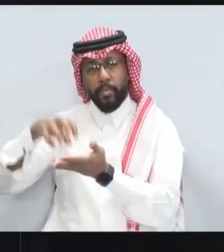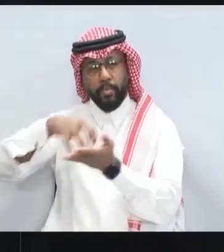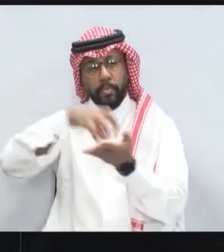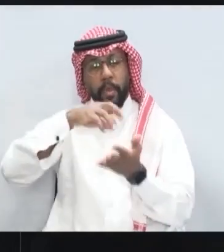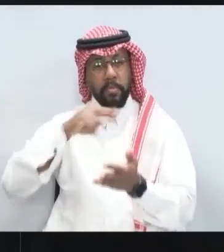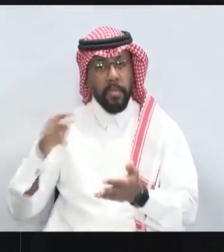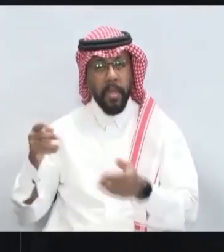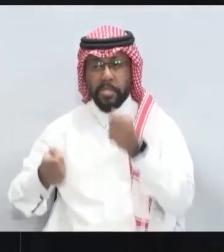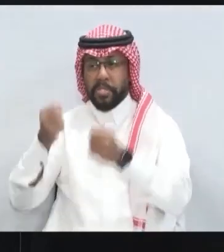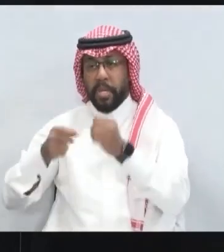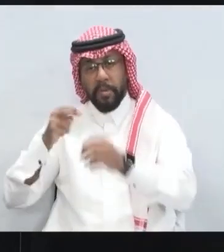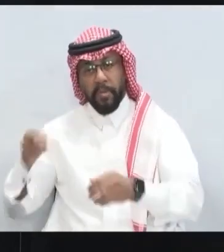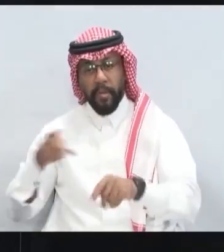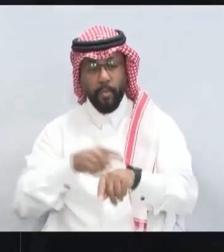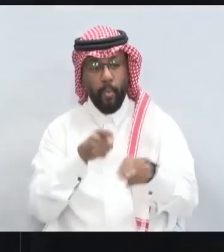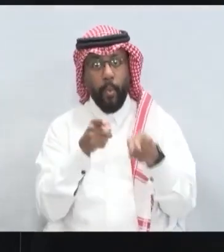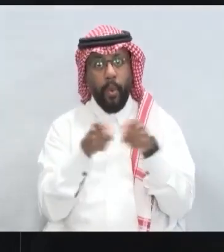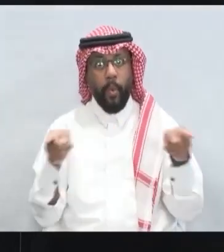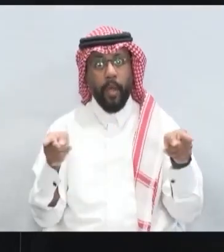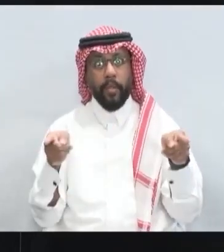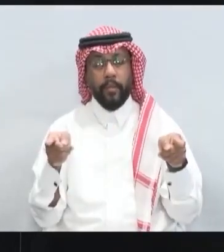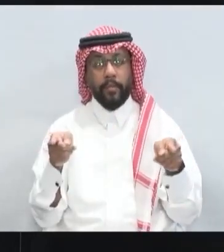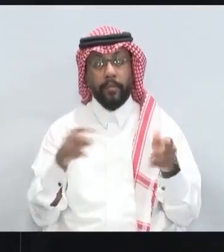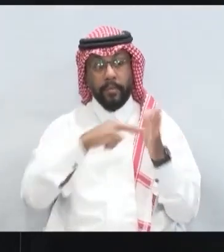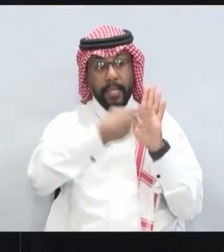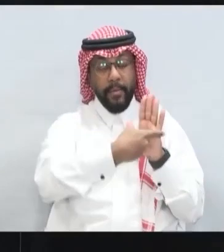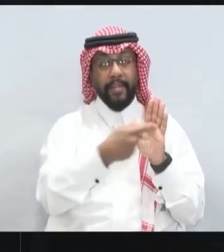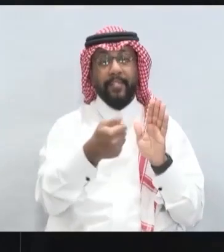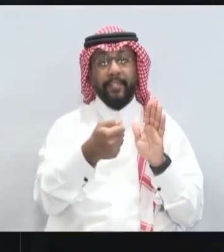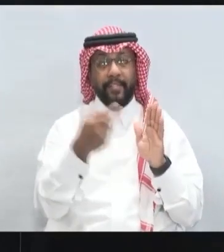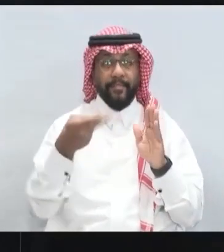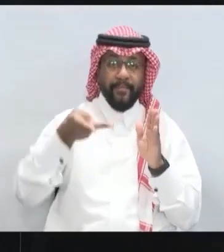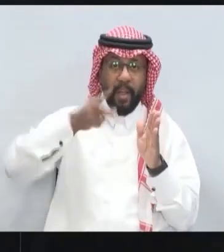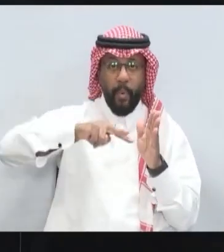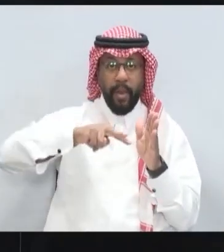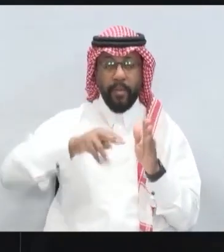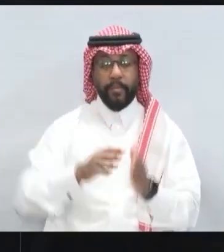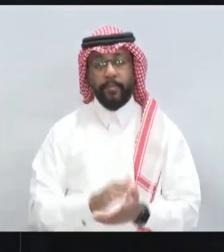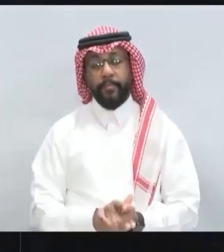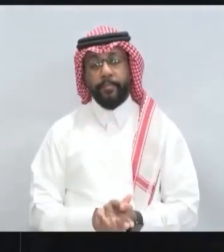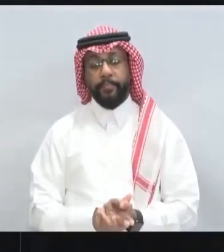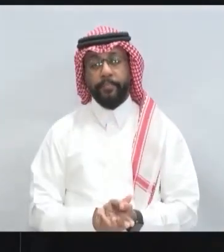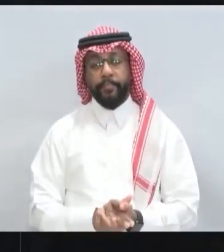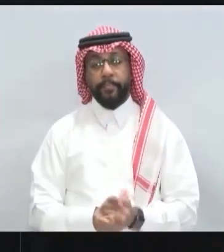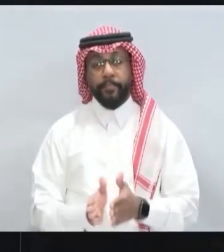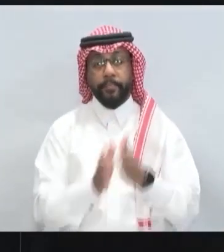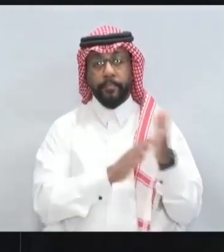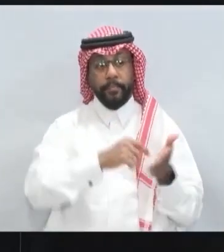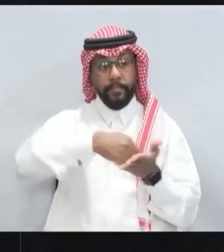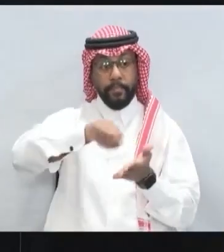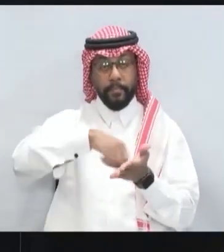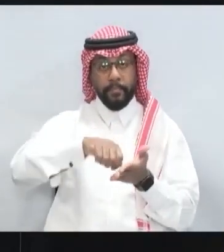التي تحتاج لوقت لتحويلها الى نقد فبالتالي اذا اتى اموال للشركه من المبيعات